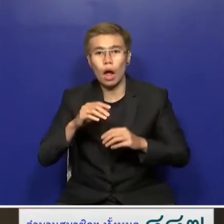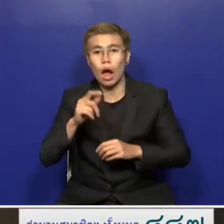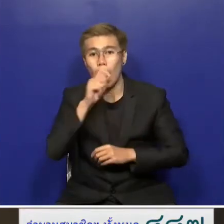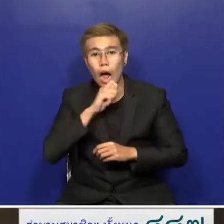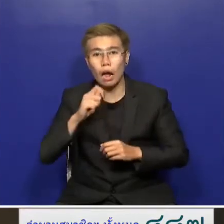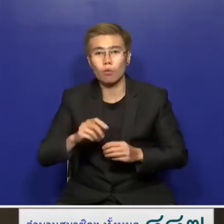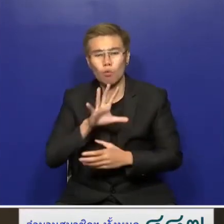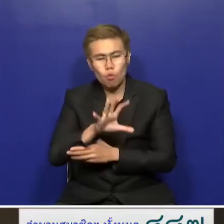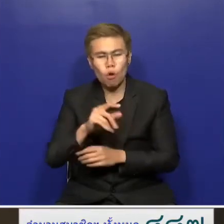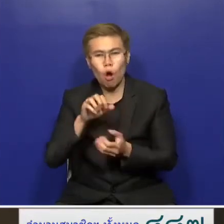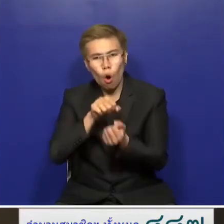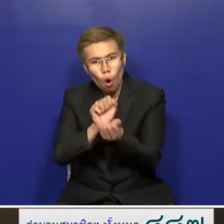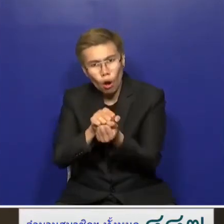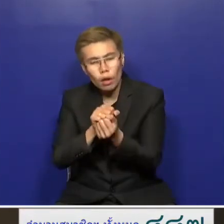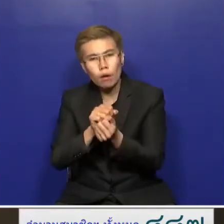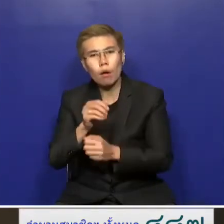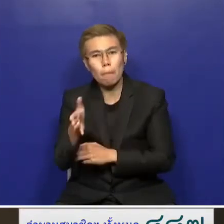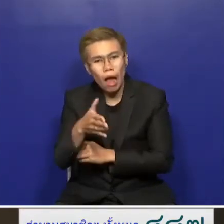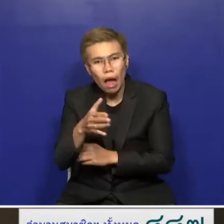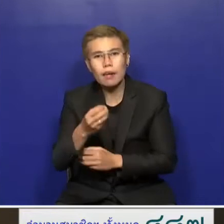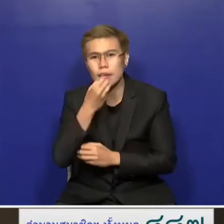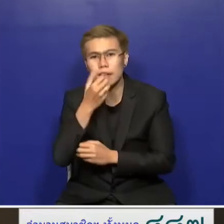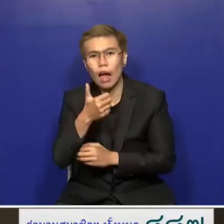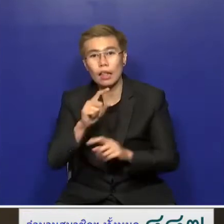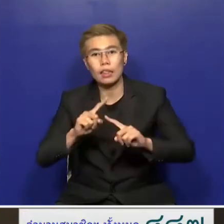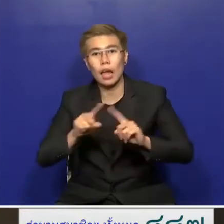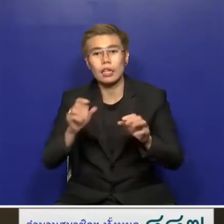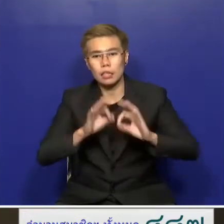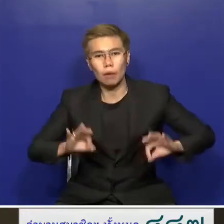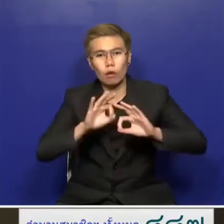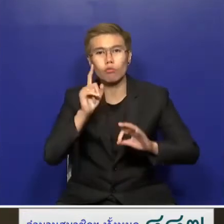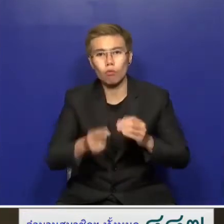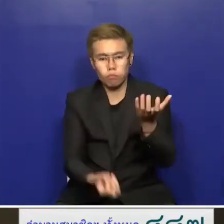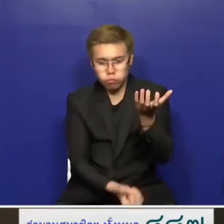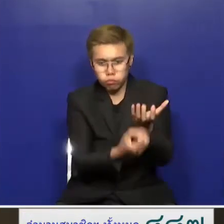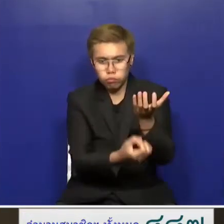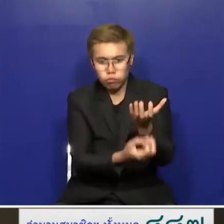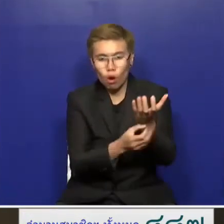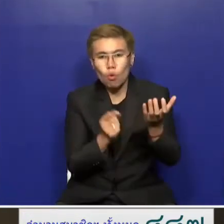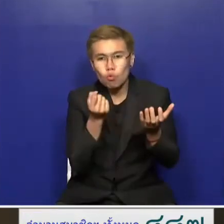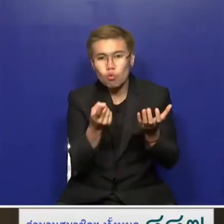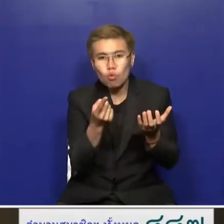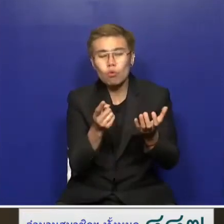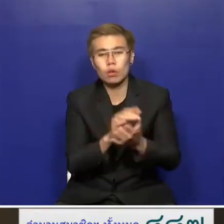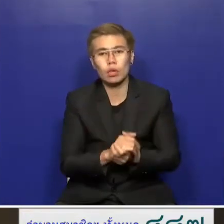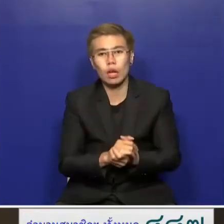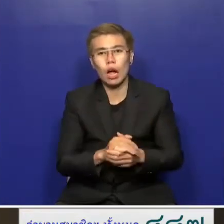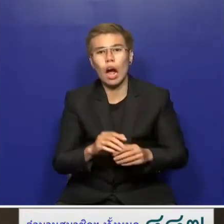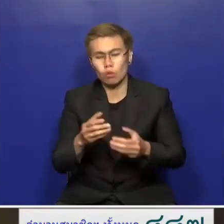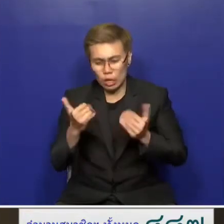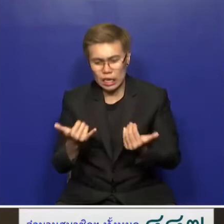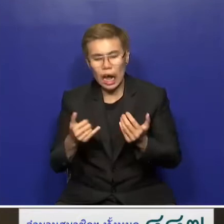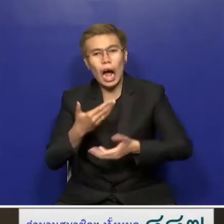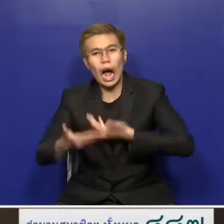ได้ไม่ติด COVID、แต่คุตอง Exodusแต่ปัหาที่ข่ายไม่ได้คือ